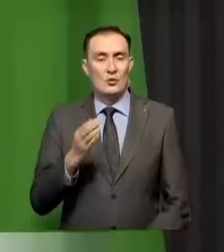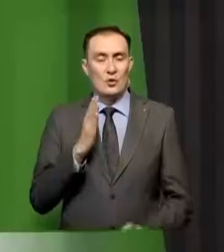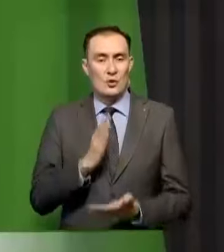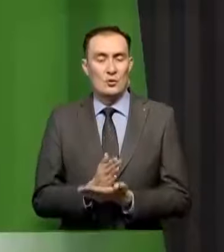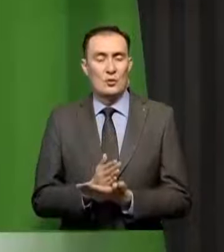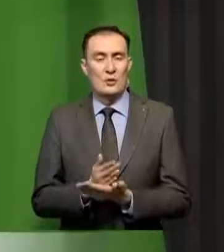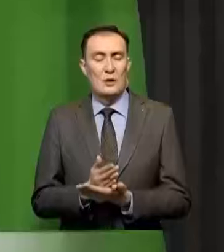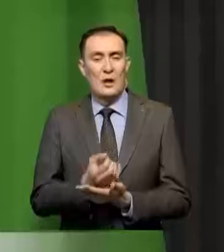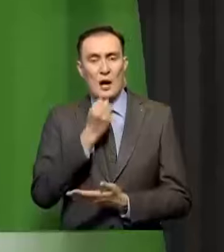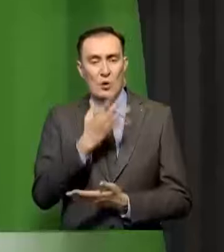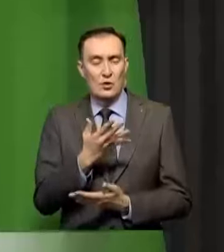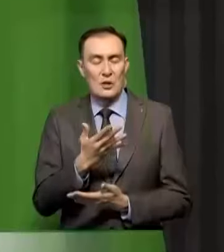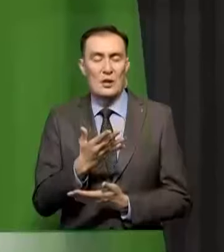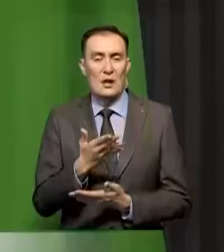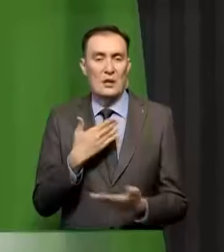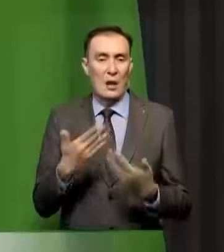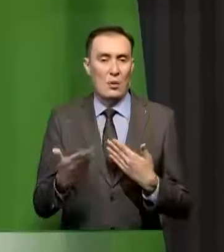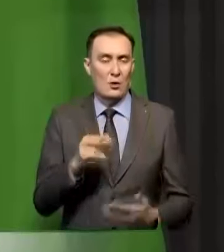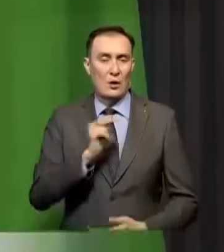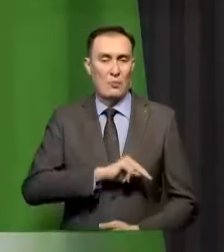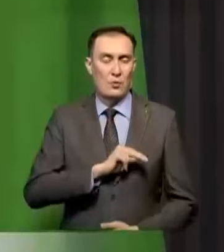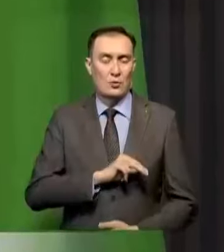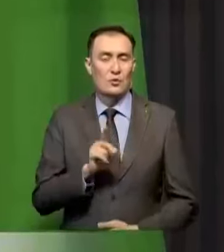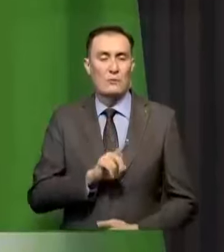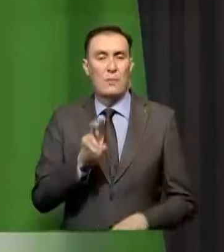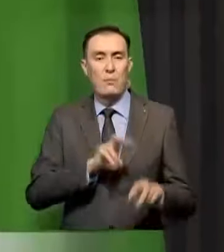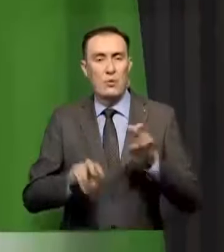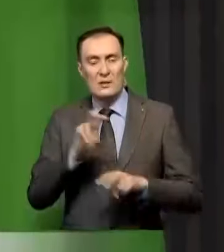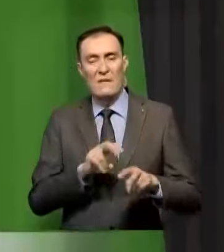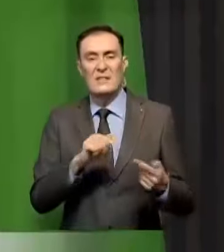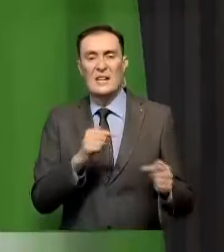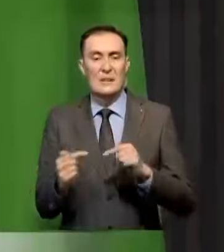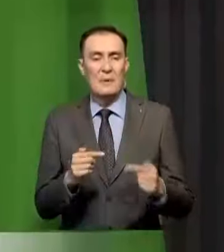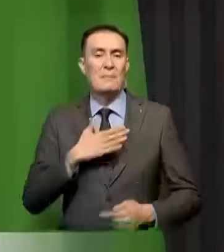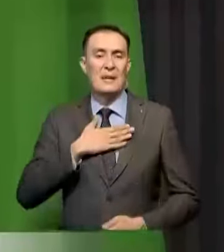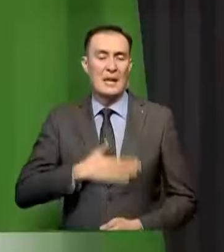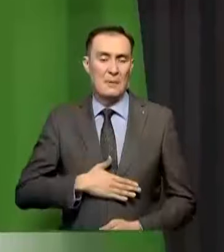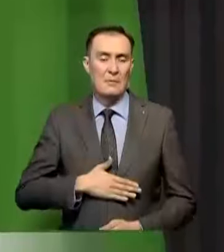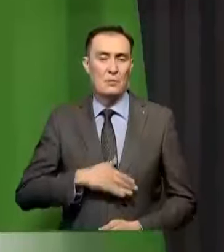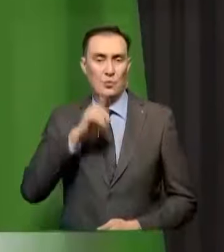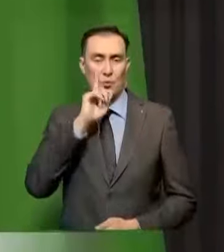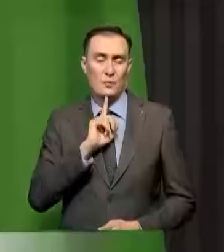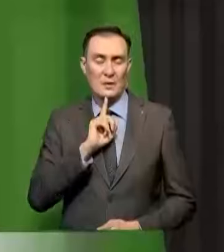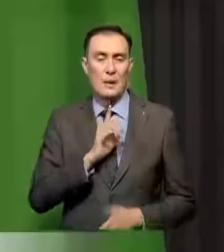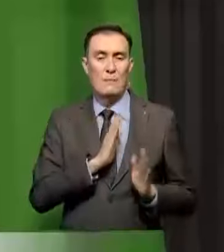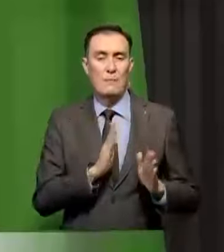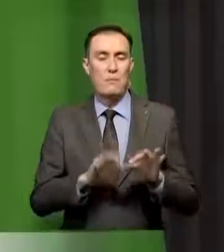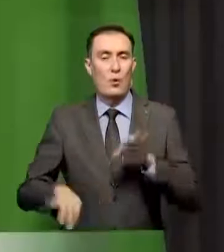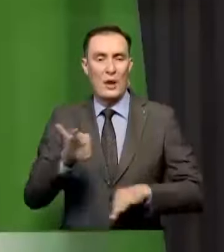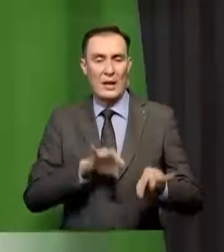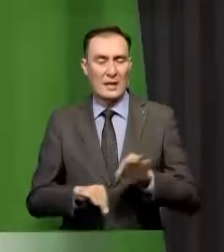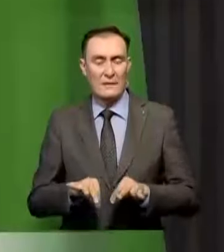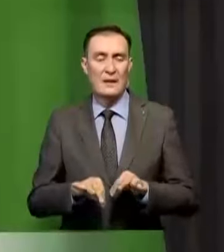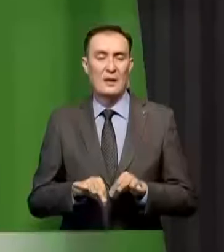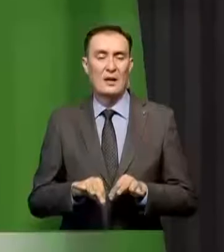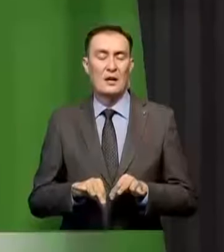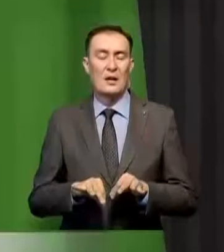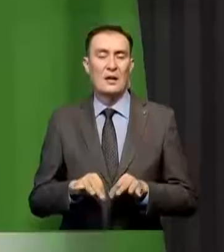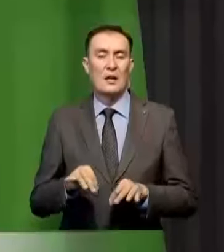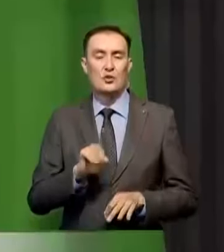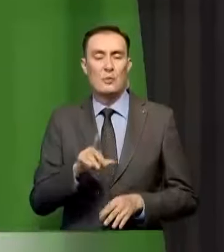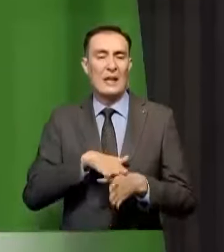очень продуктивный, открытый диалог с целью поиска взаимоприемлемых и эффективных проектов, решений